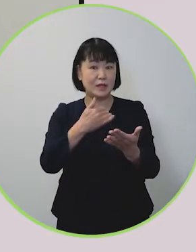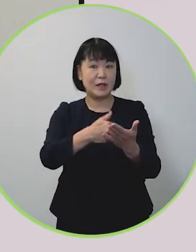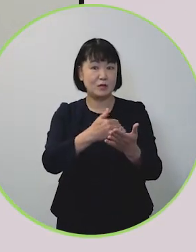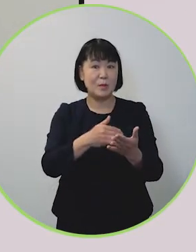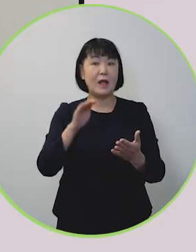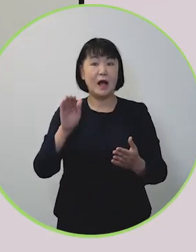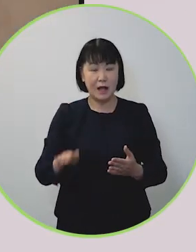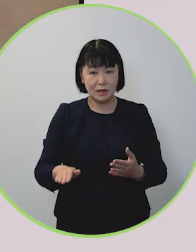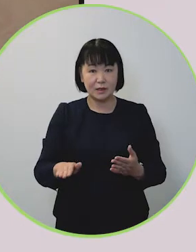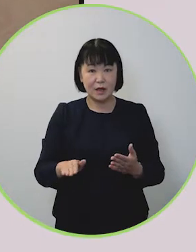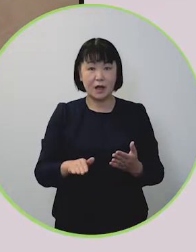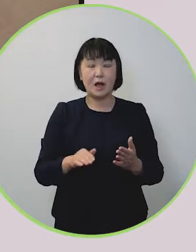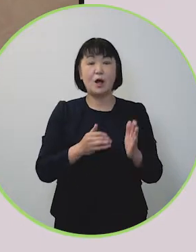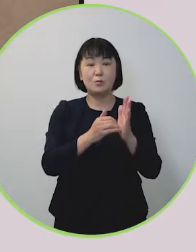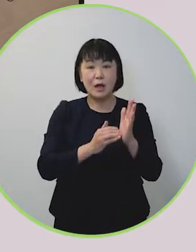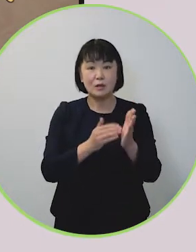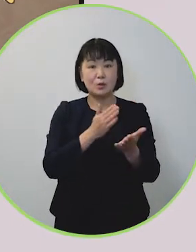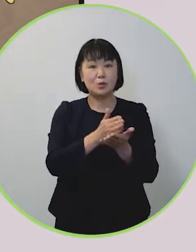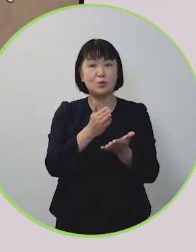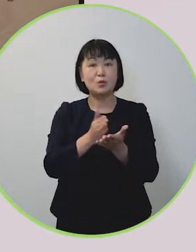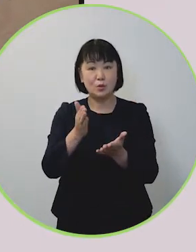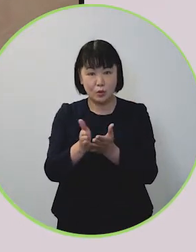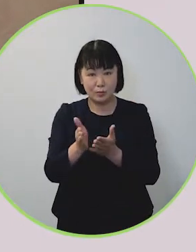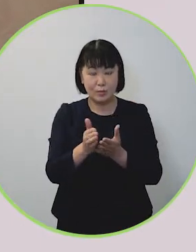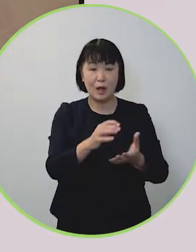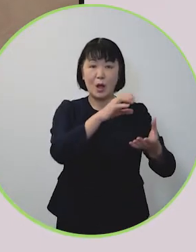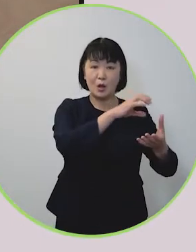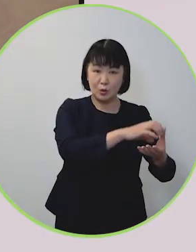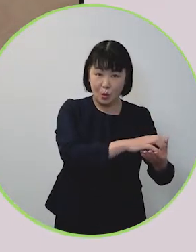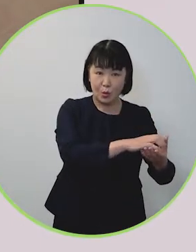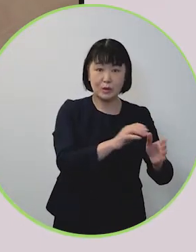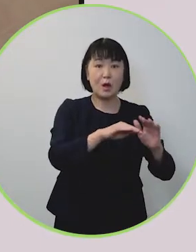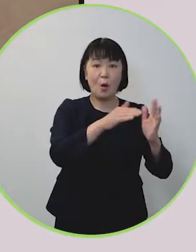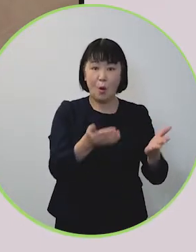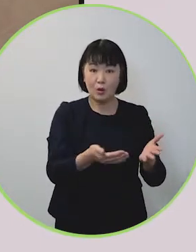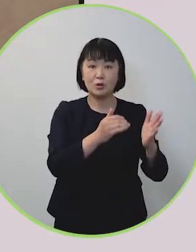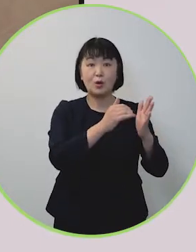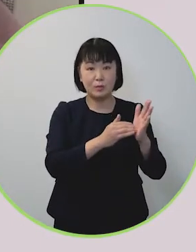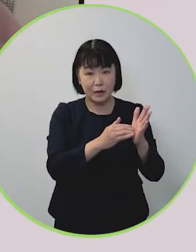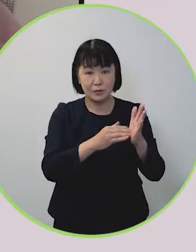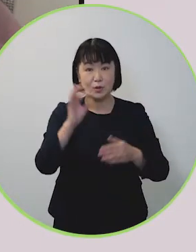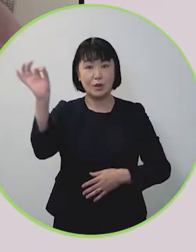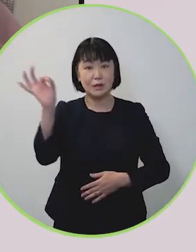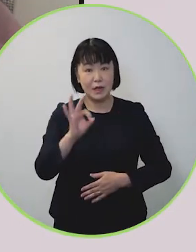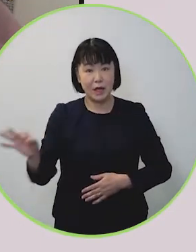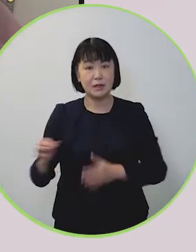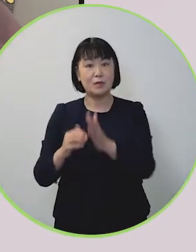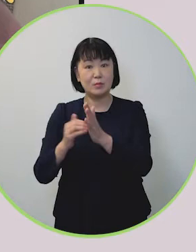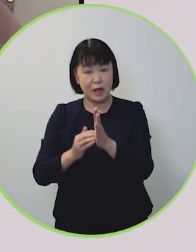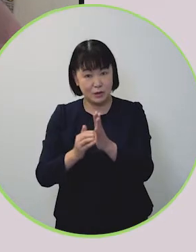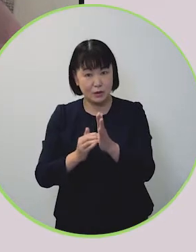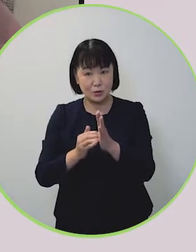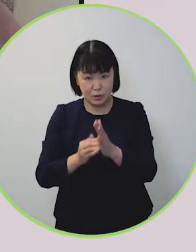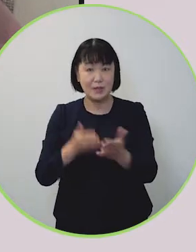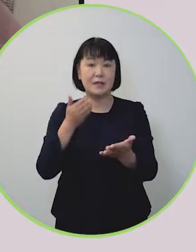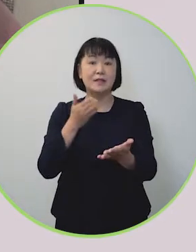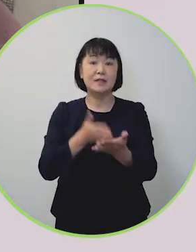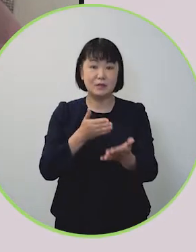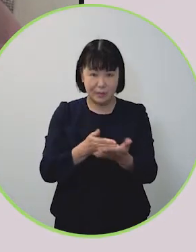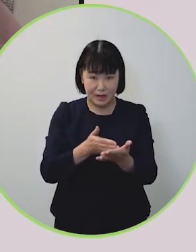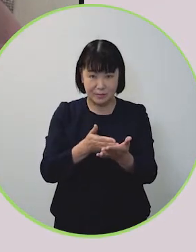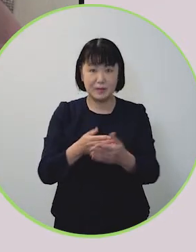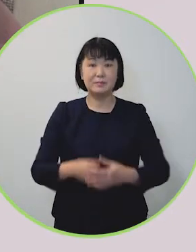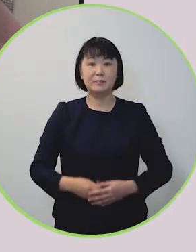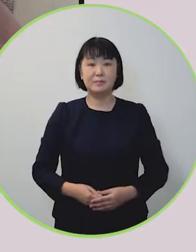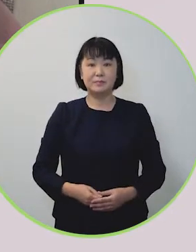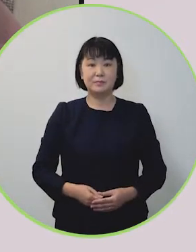先ほどの取材の中で出てきたプラスチックの種類容器包装プラスチックと製品プラスチックについて簡単に